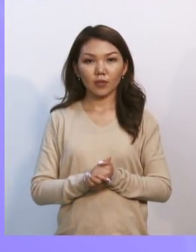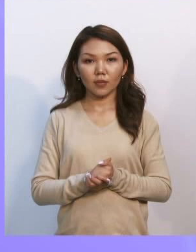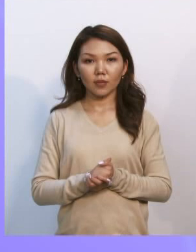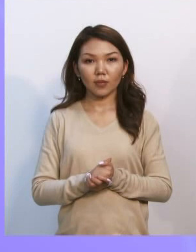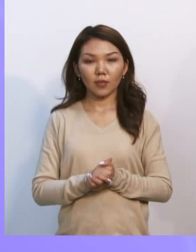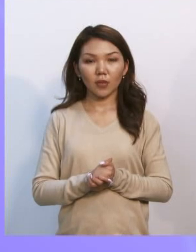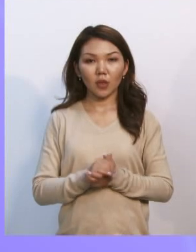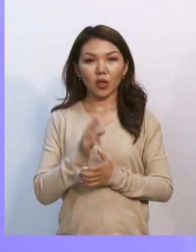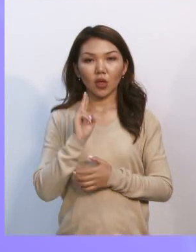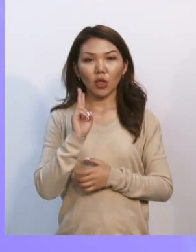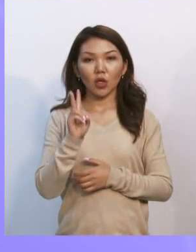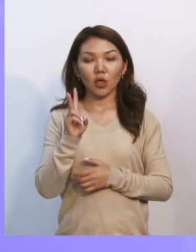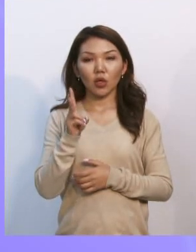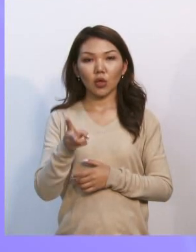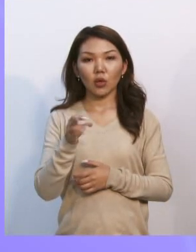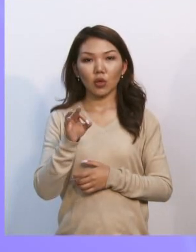Кой.